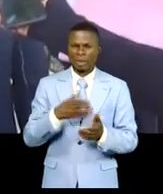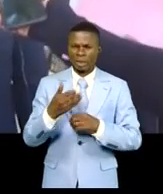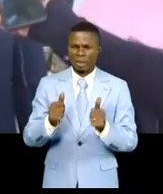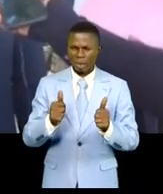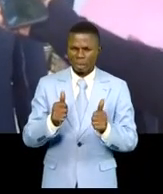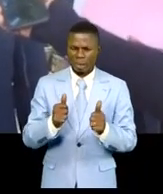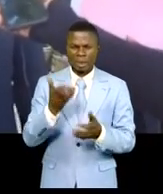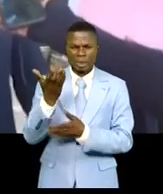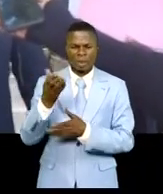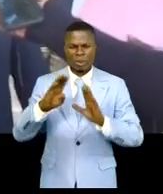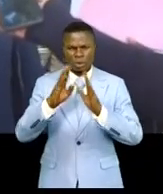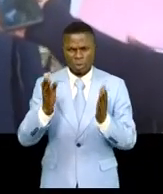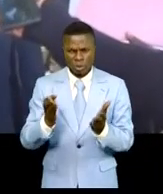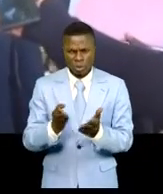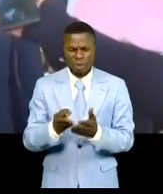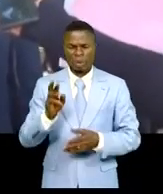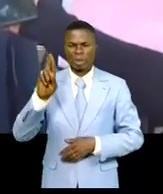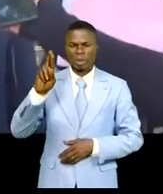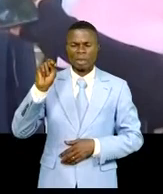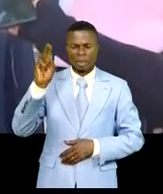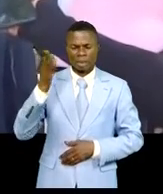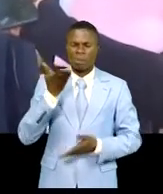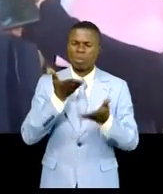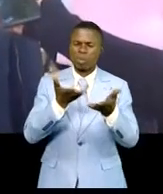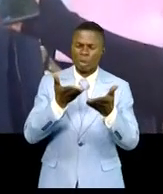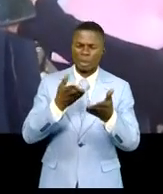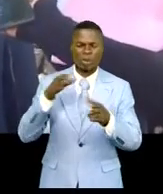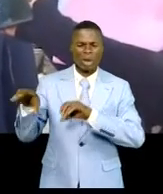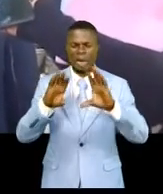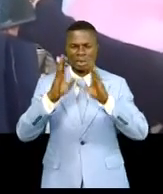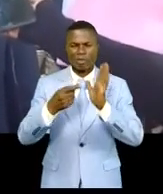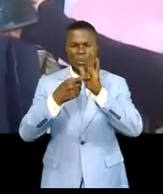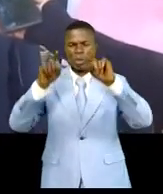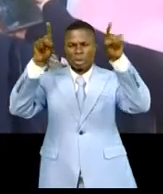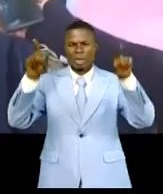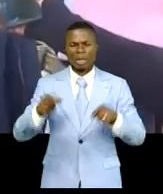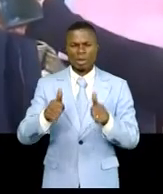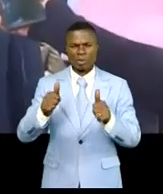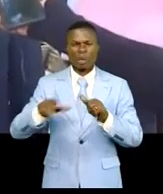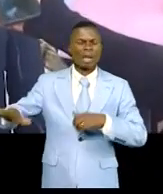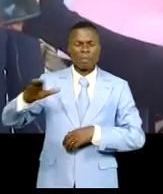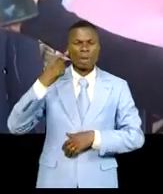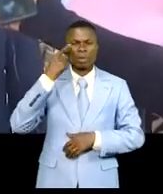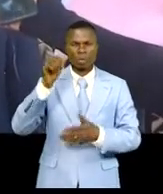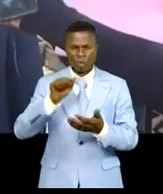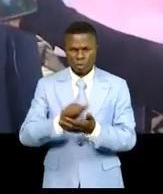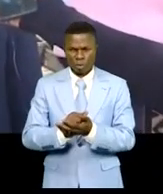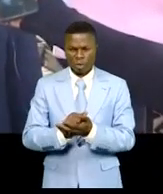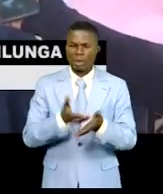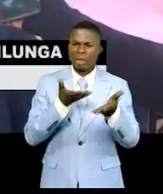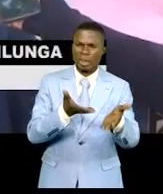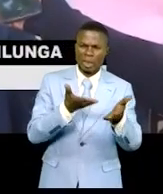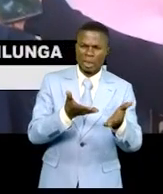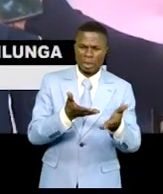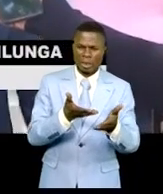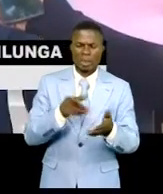certaines préoccupations de la RTNC Katanga, puisque en sa qualité d'organe délibérant, il peut aussi accompagner notre